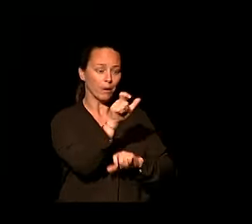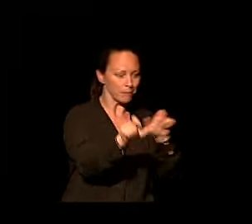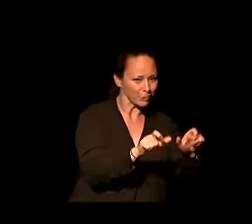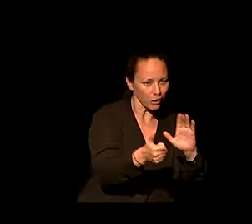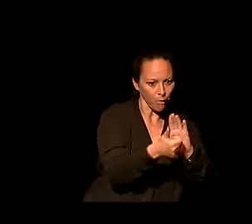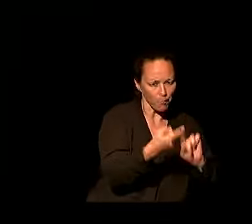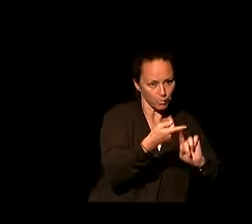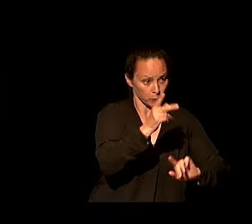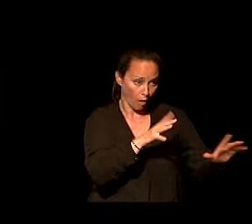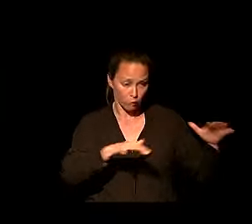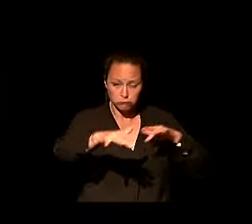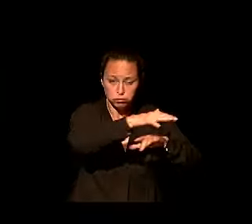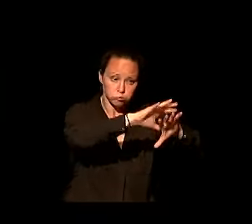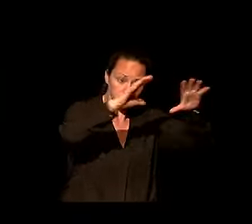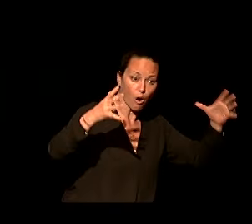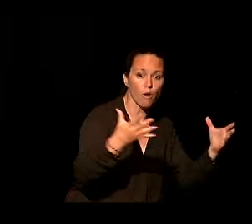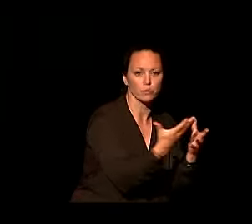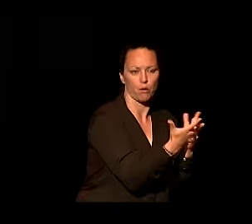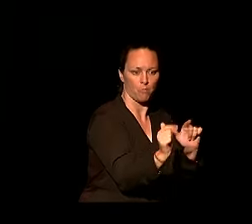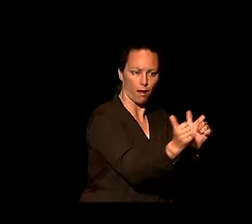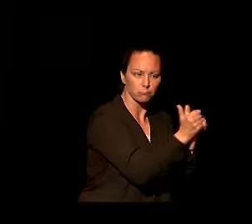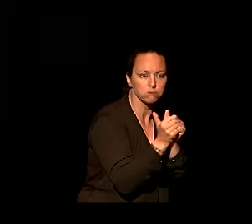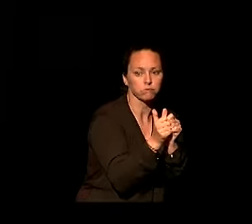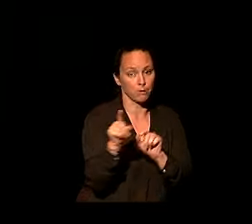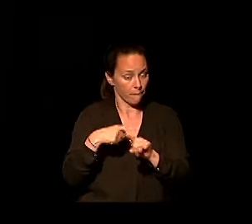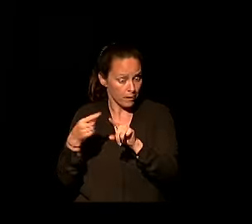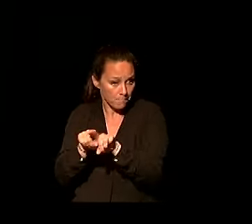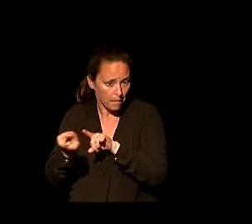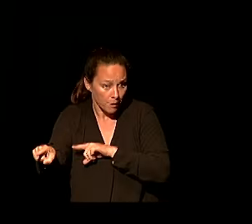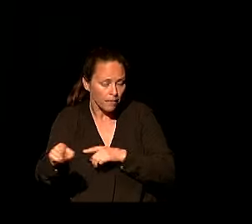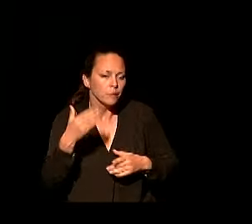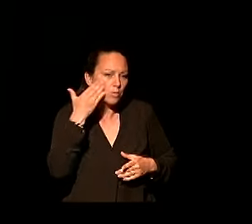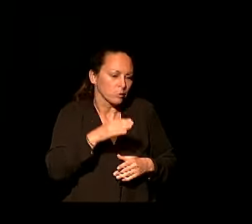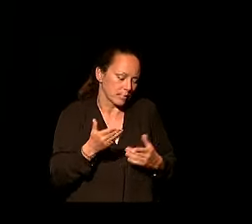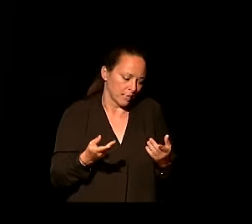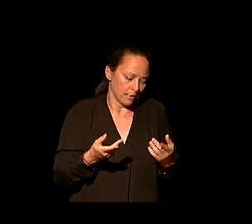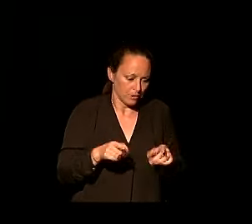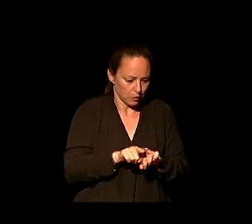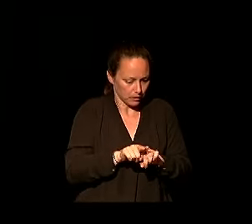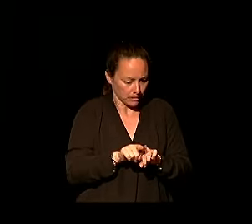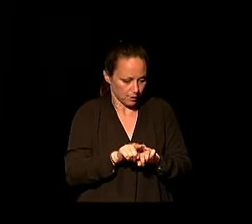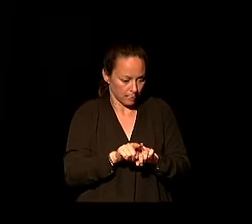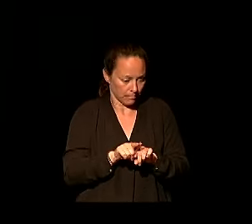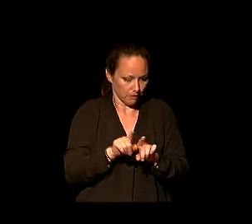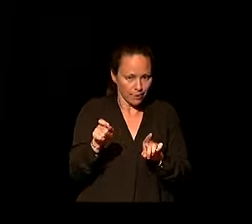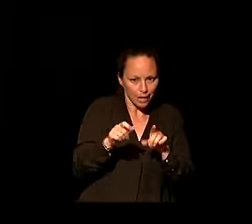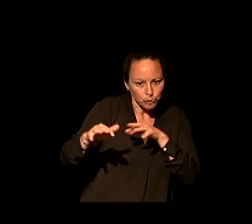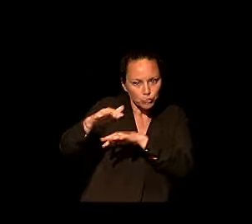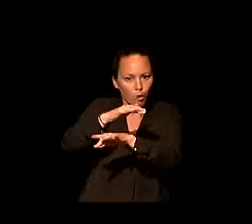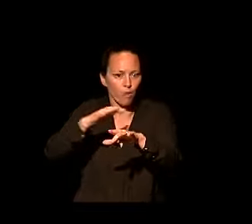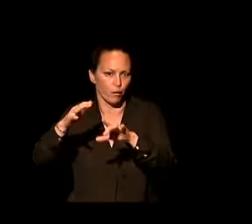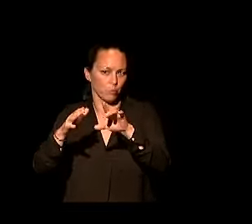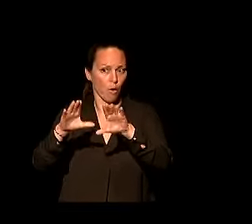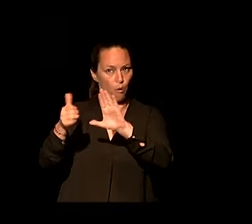Ce qu'on pourrait retrouver quelque part aussi dans le film, sachant qu'il est très important aussi de voir cette place de la nature, évidemment, dans ce film